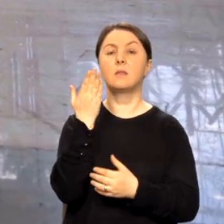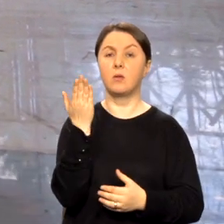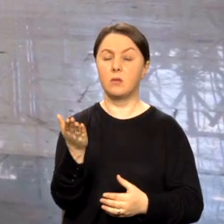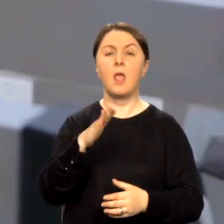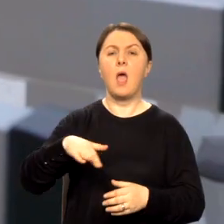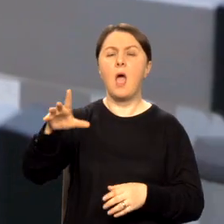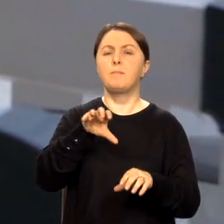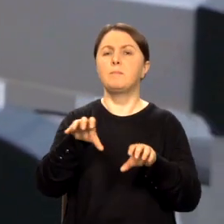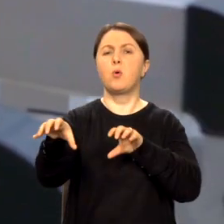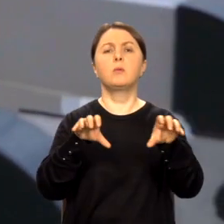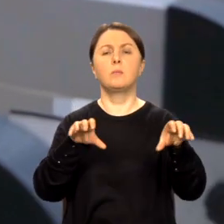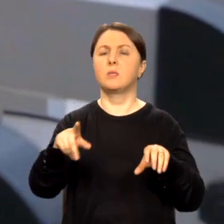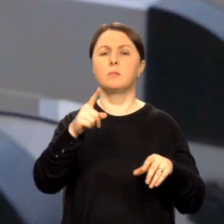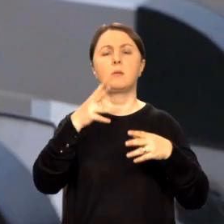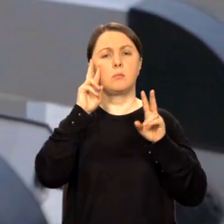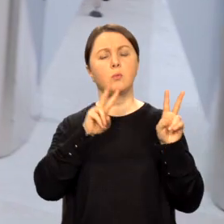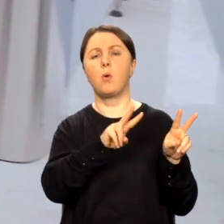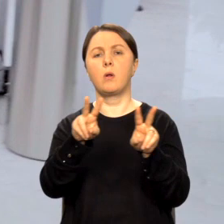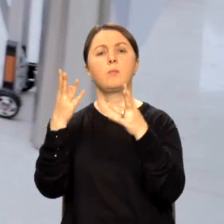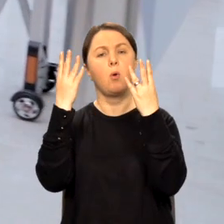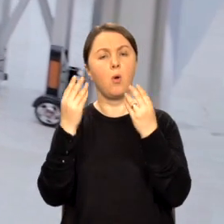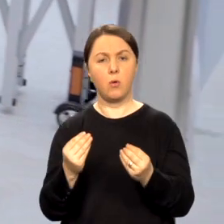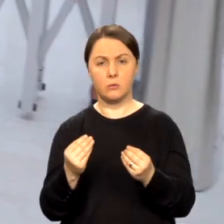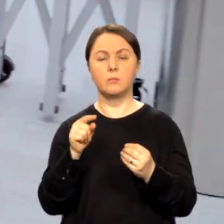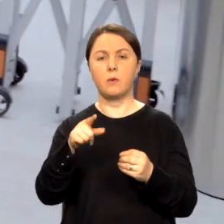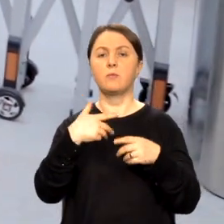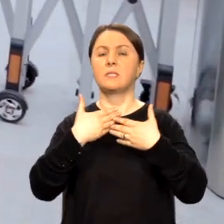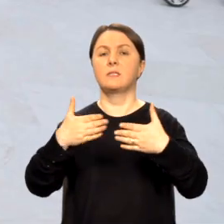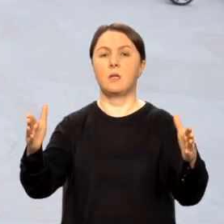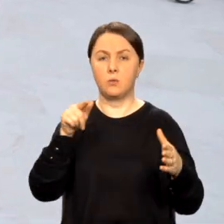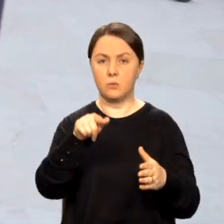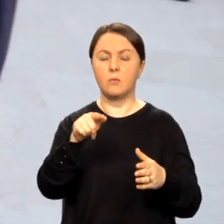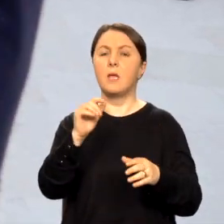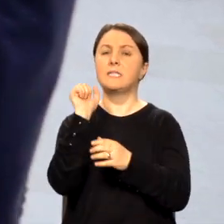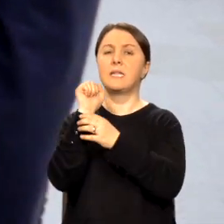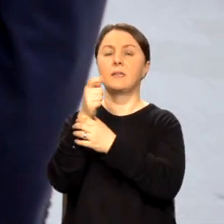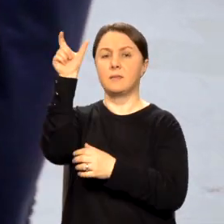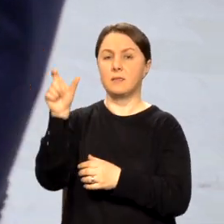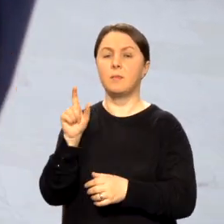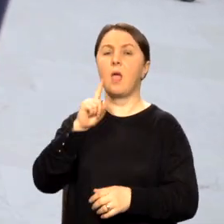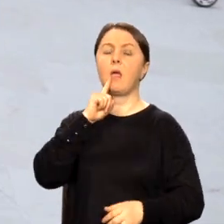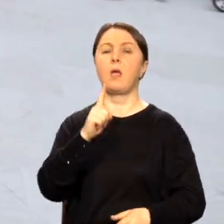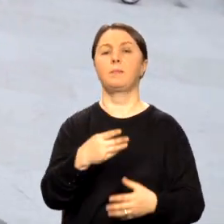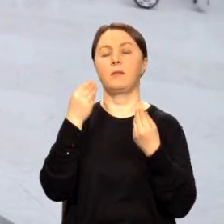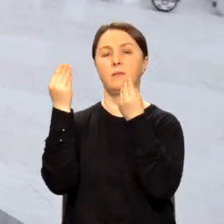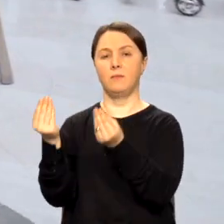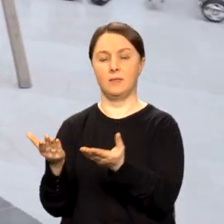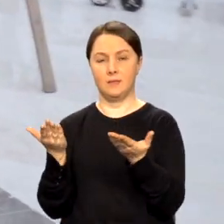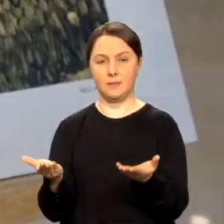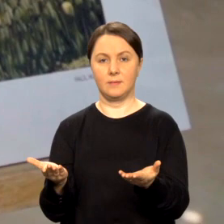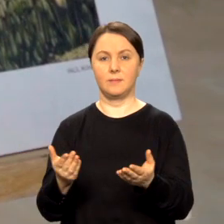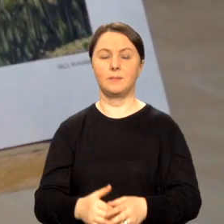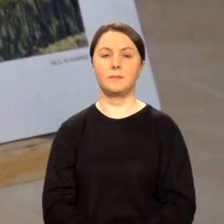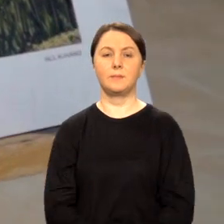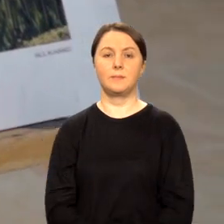Sanata dair her branştan sergilerin yapılabileceği fuaye salonumuz sanatçılarımızın emrine